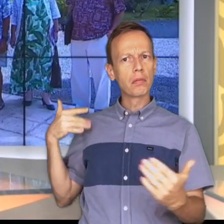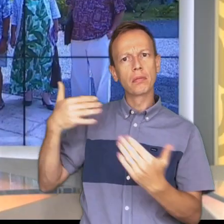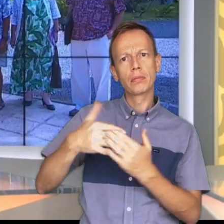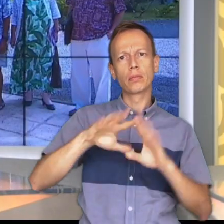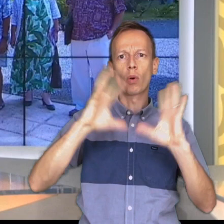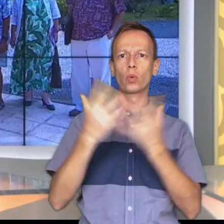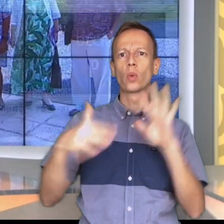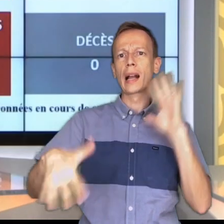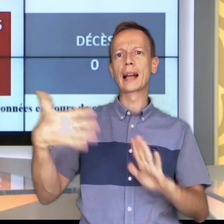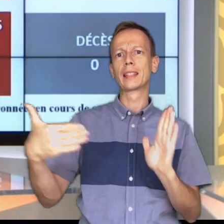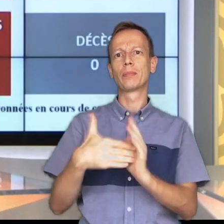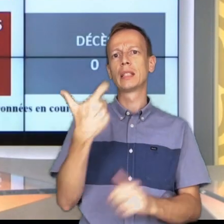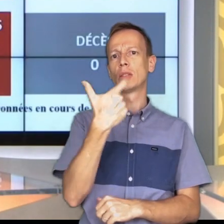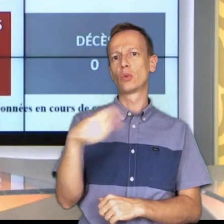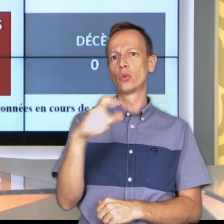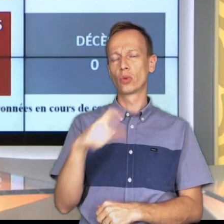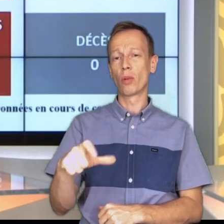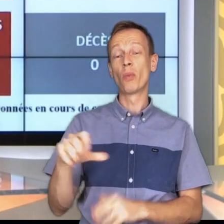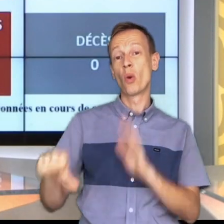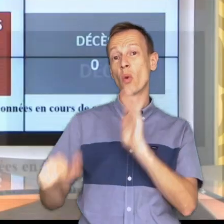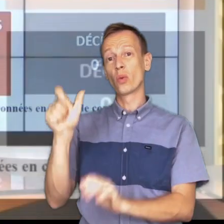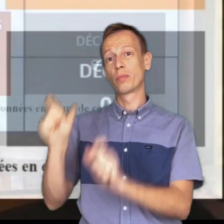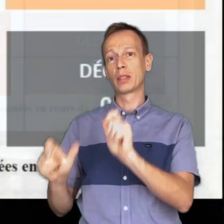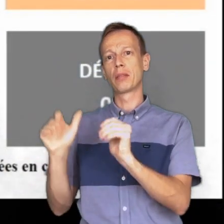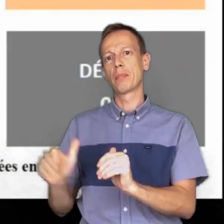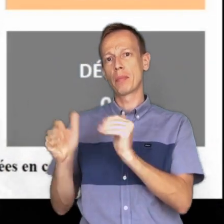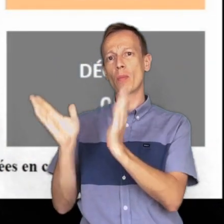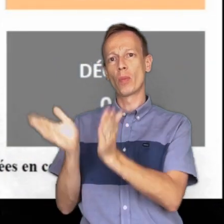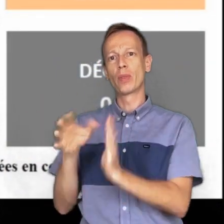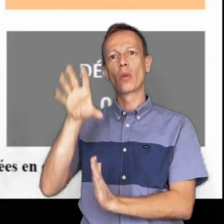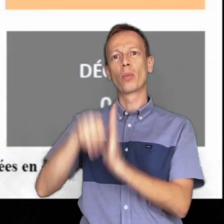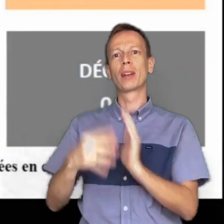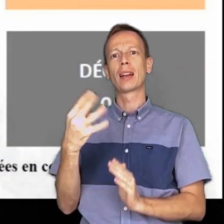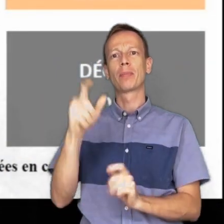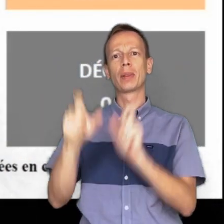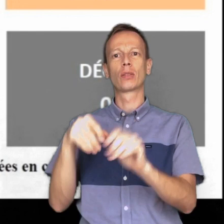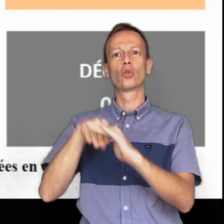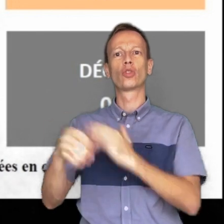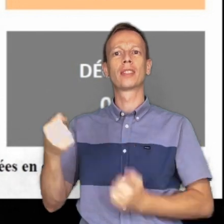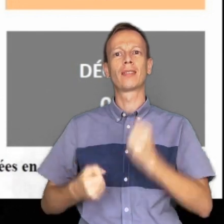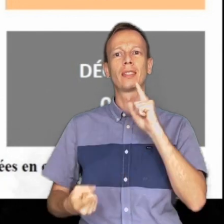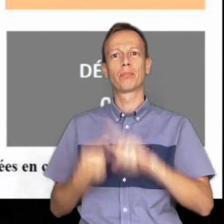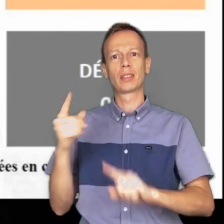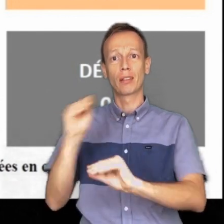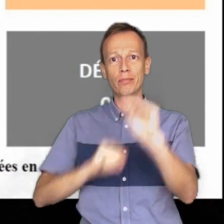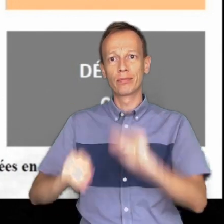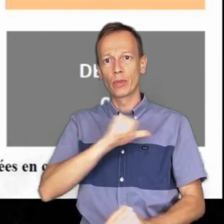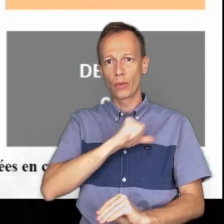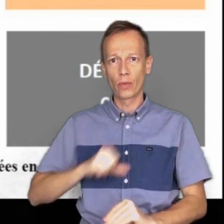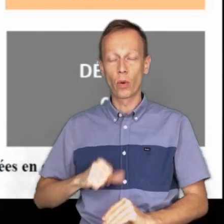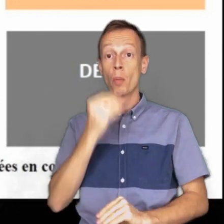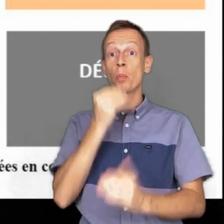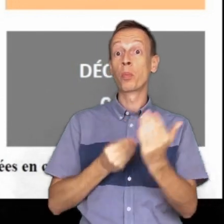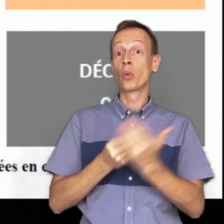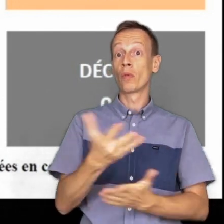de 15 200 dépistages. 11 sont toujours hospitalisés, dont 4 en réanimation. La bonne nouvelle, c'est qu'il